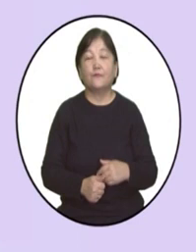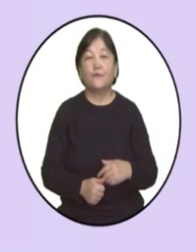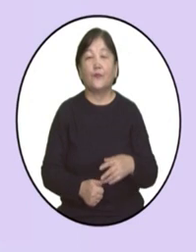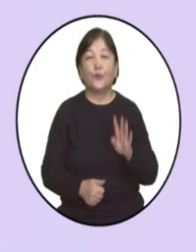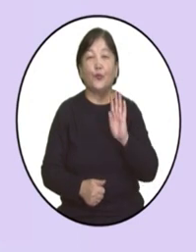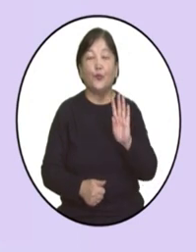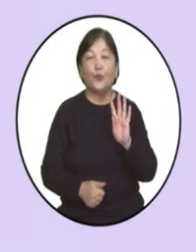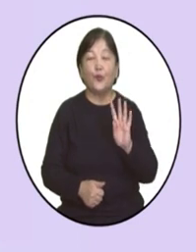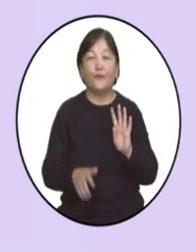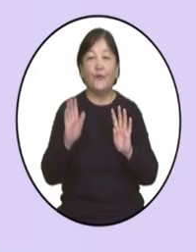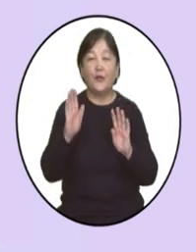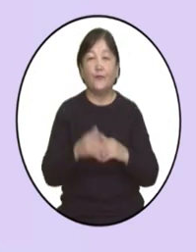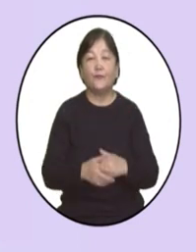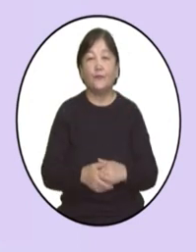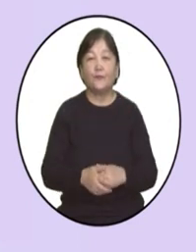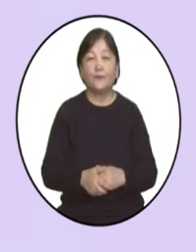4V,